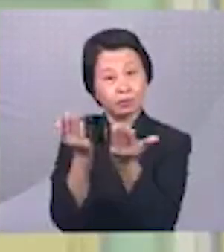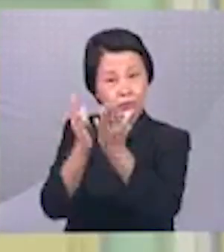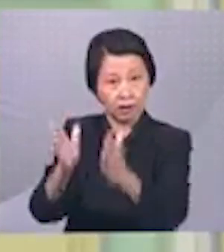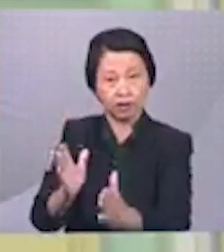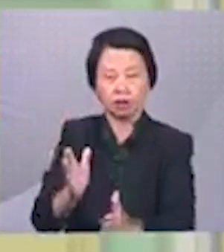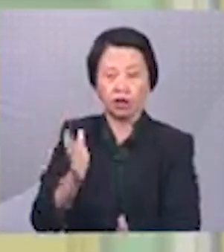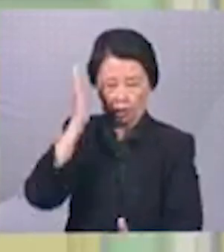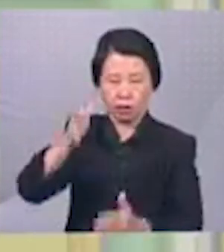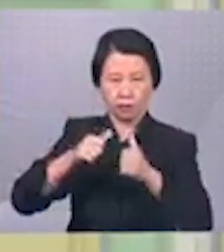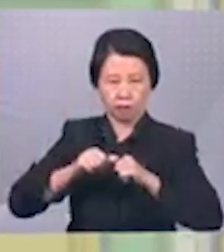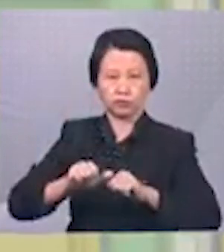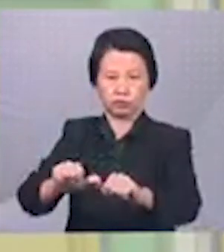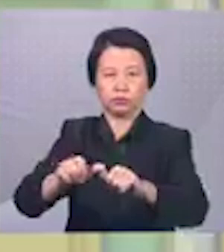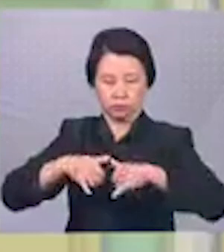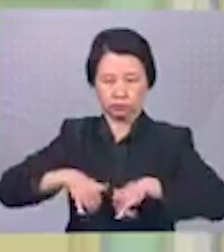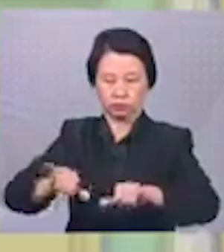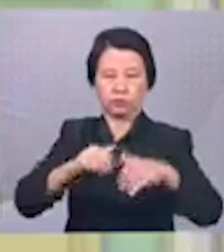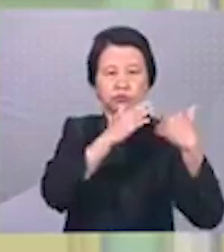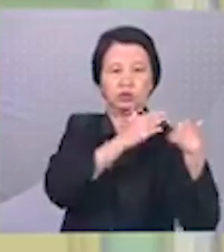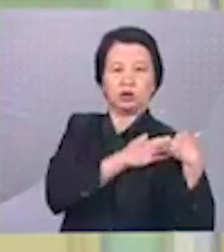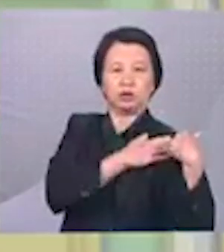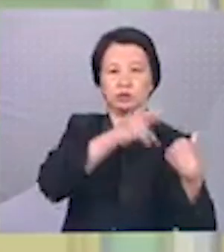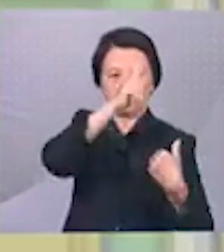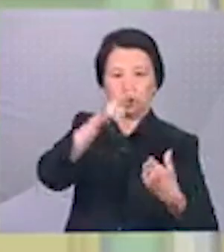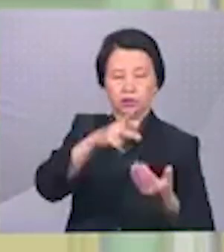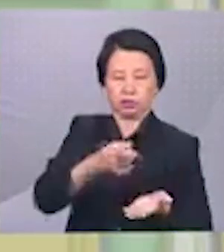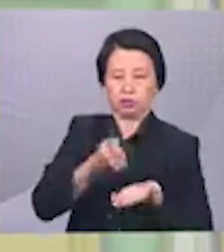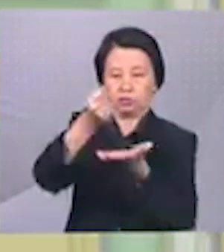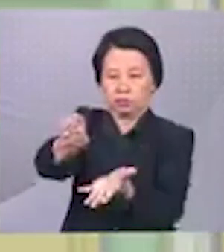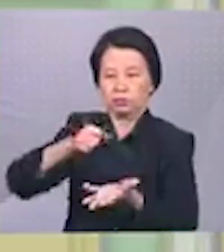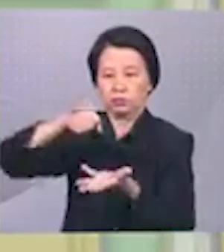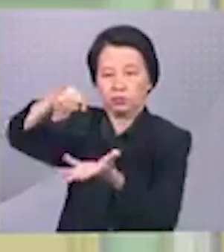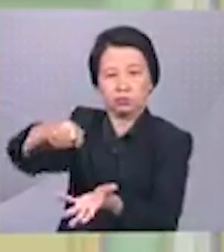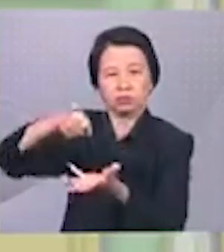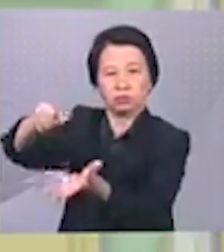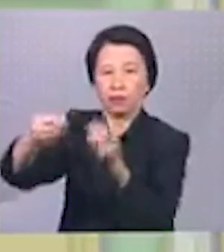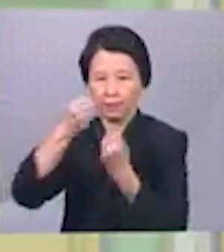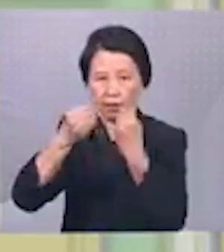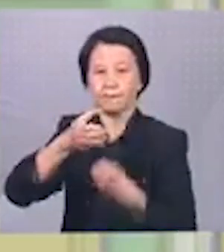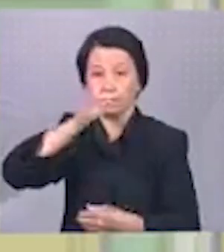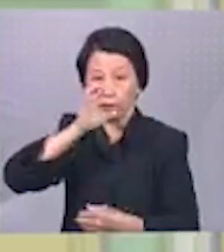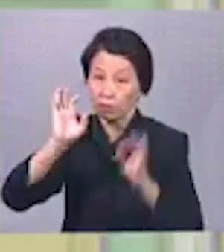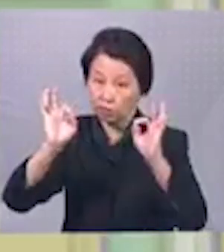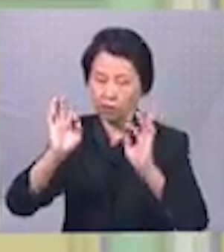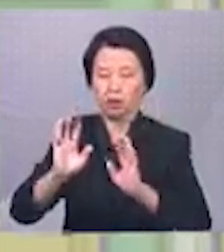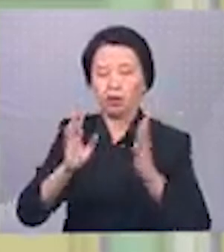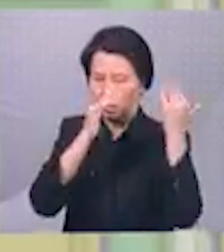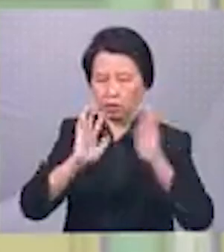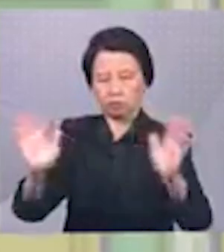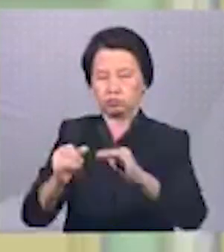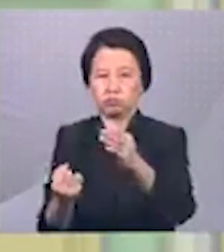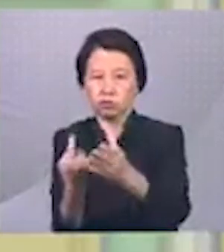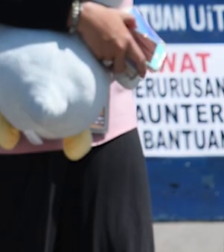makan minum mereka akan terus ditanggung oleh kerajaan. Jadi saya harap tidak timbul lagi